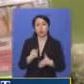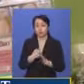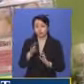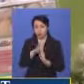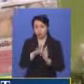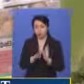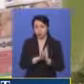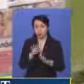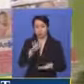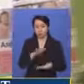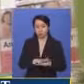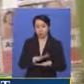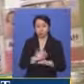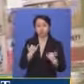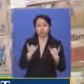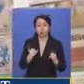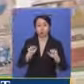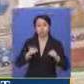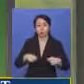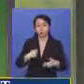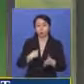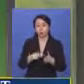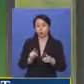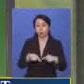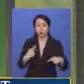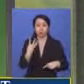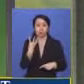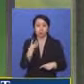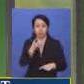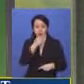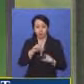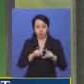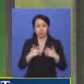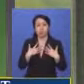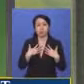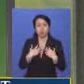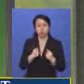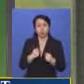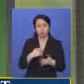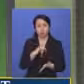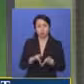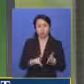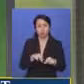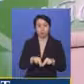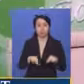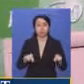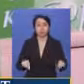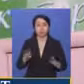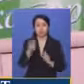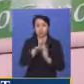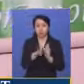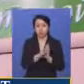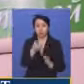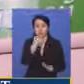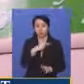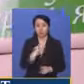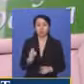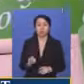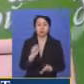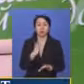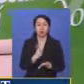из стабилизационного фонда сегодня можно купить в любой из 4 аптек «Мое здоровье» в городе Петропавловске. В списке лекарств по сниженным